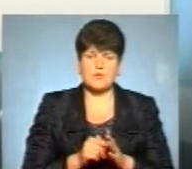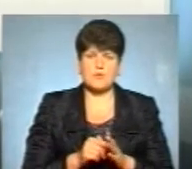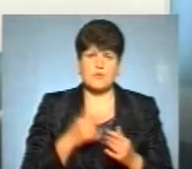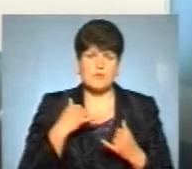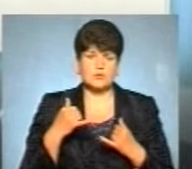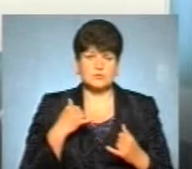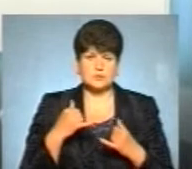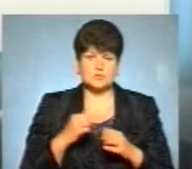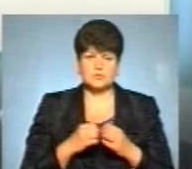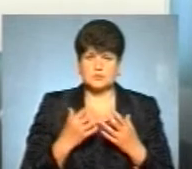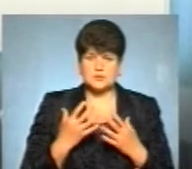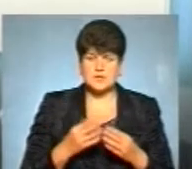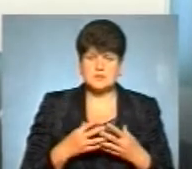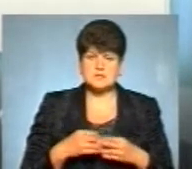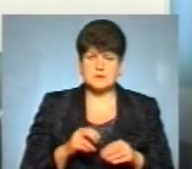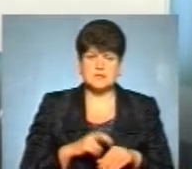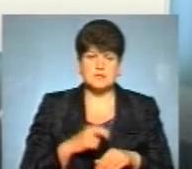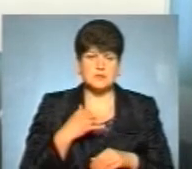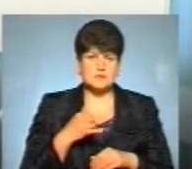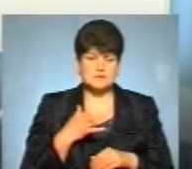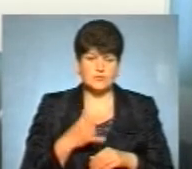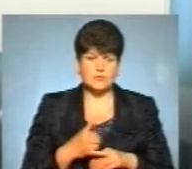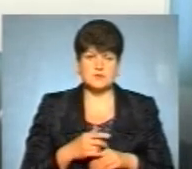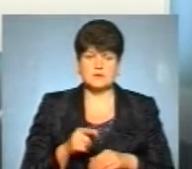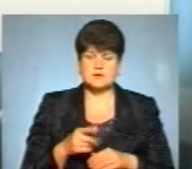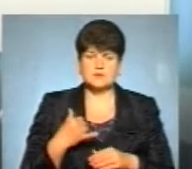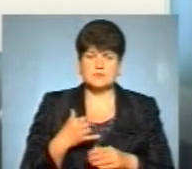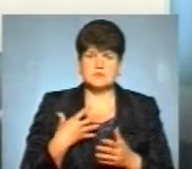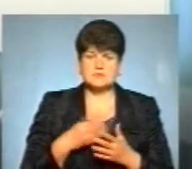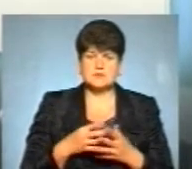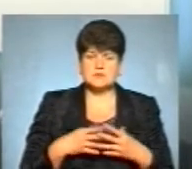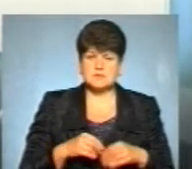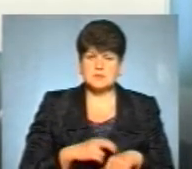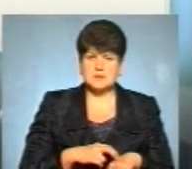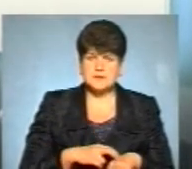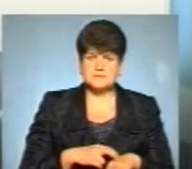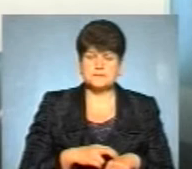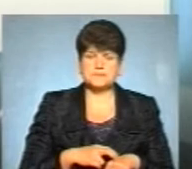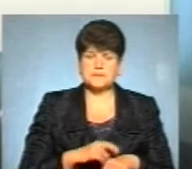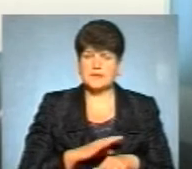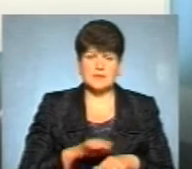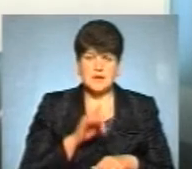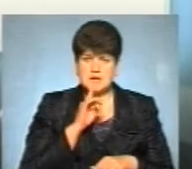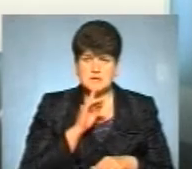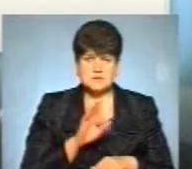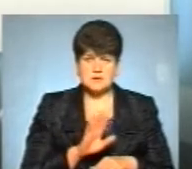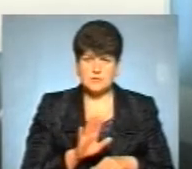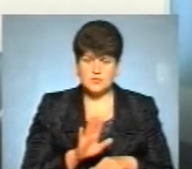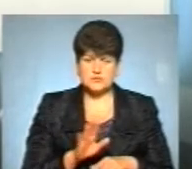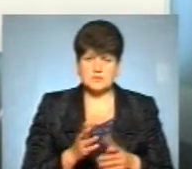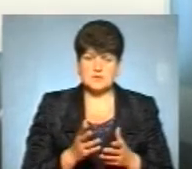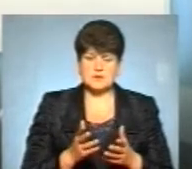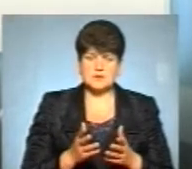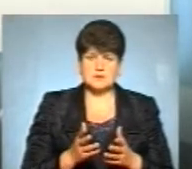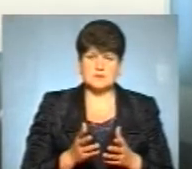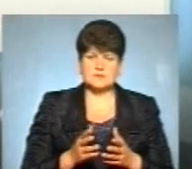дня з сімейним лікарем, сімейний лікар дзвонить до пацієнтів, пацієнти дзвонять до свого сімейного лікаря, не замовчувати якісь,